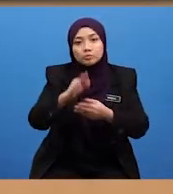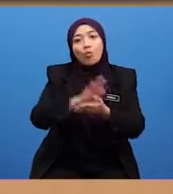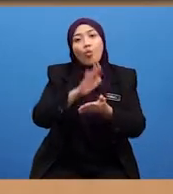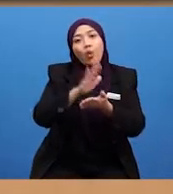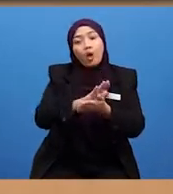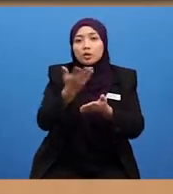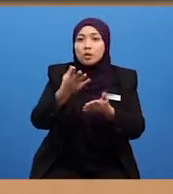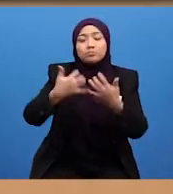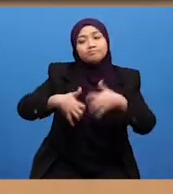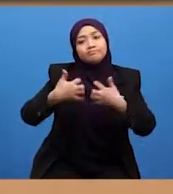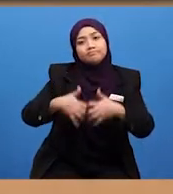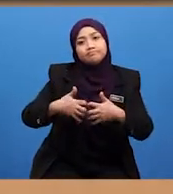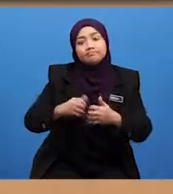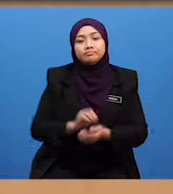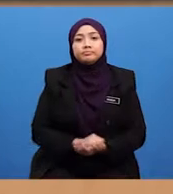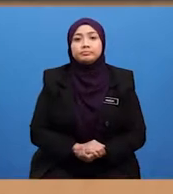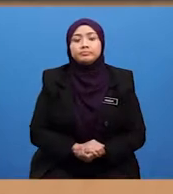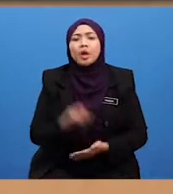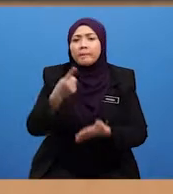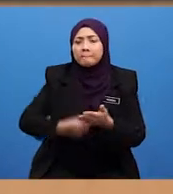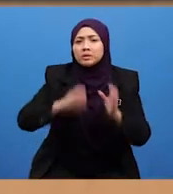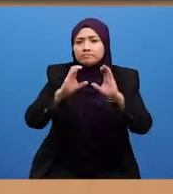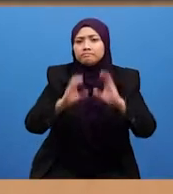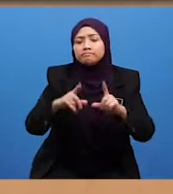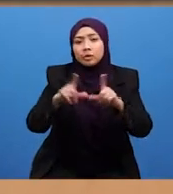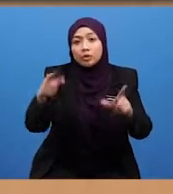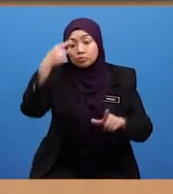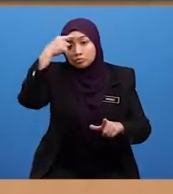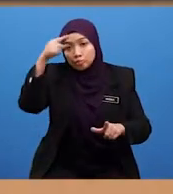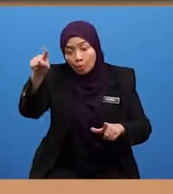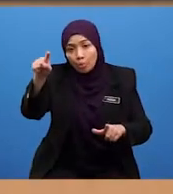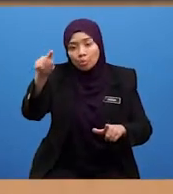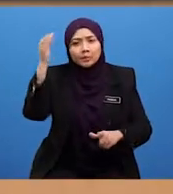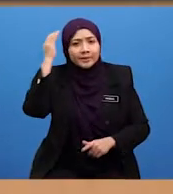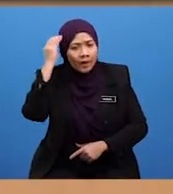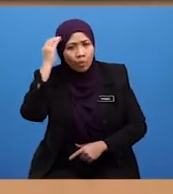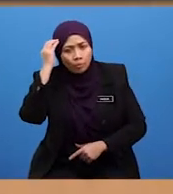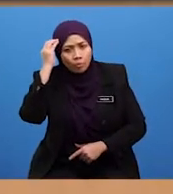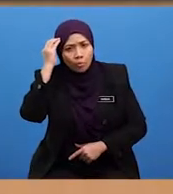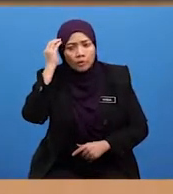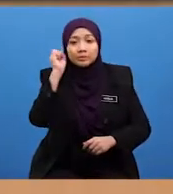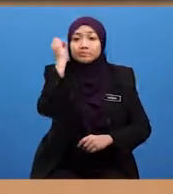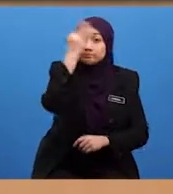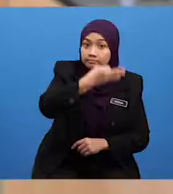yang boleh digunakan untuk mengenal pasti sifat kimia bahan?